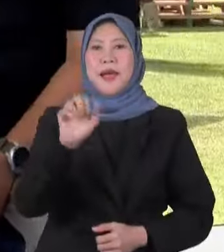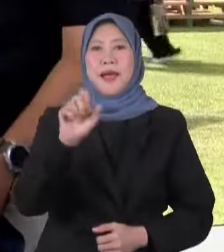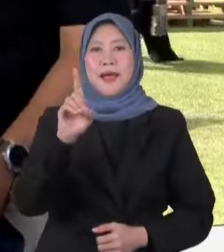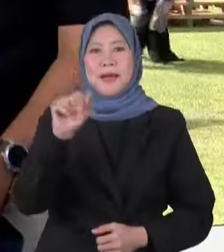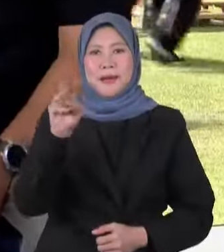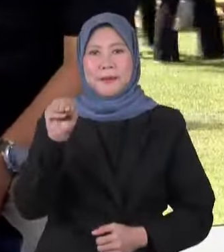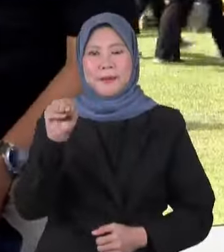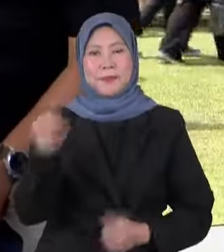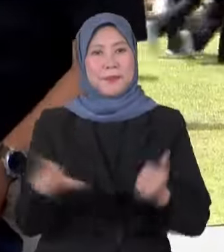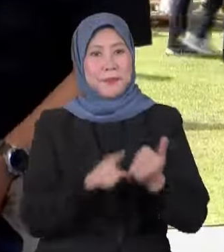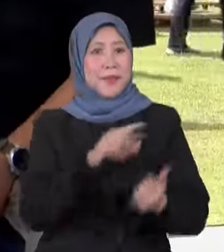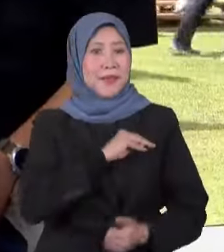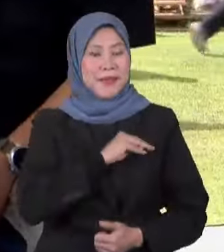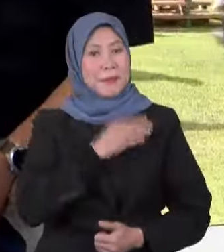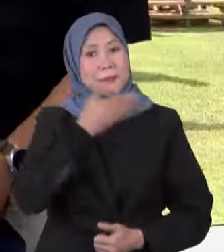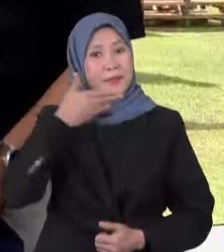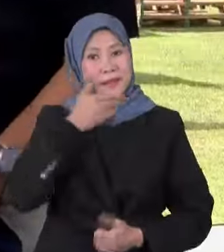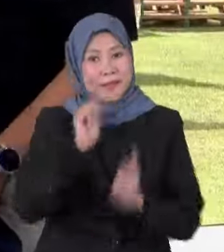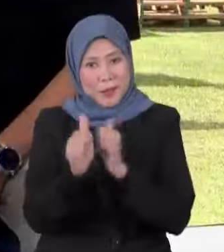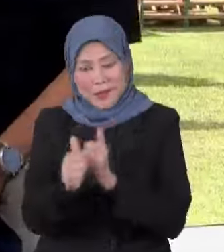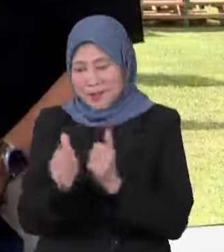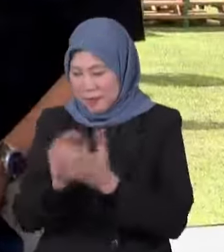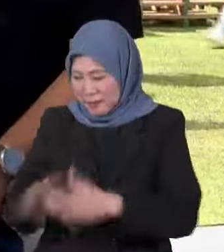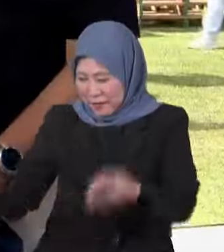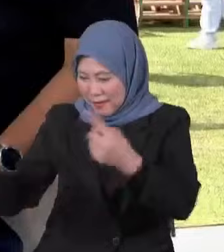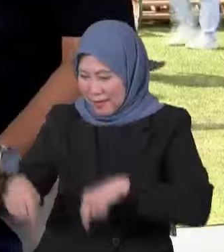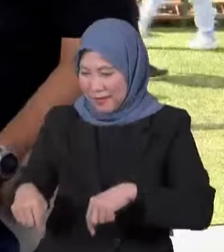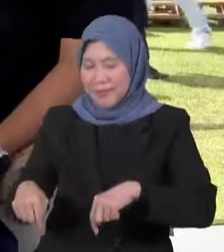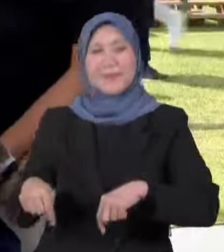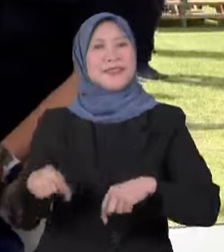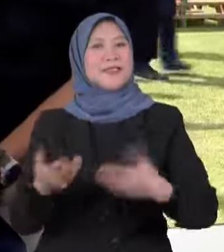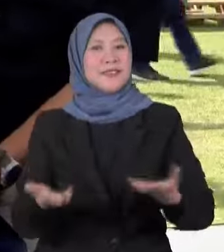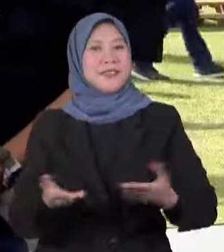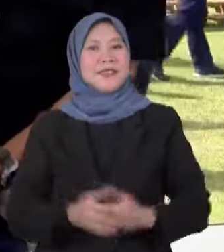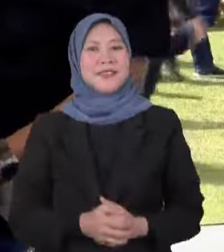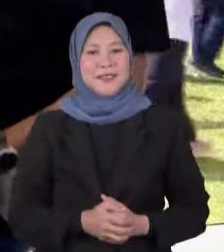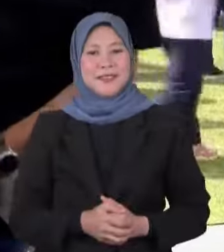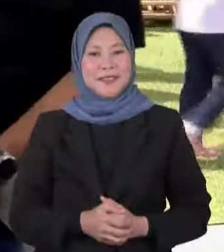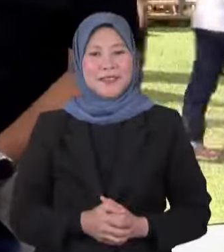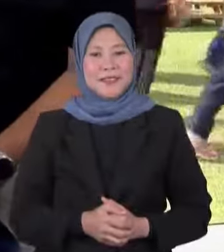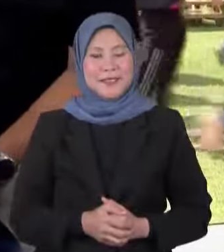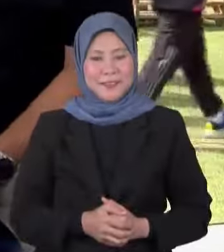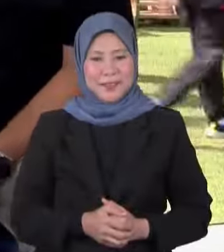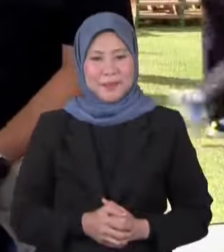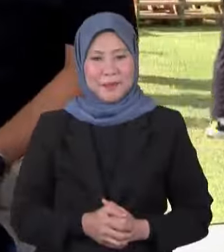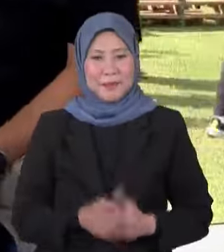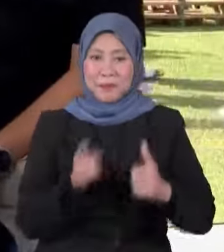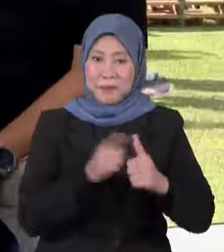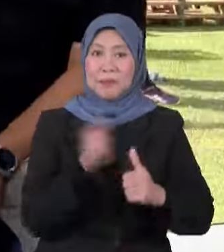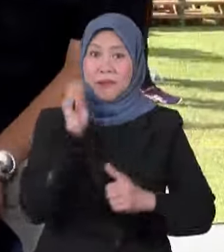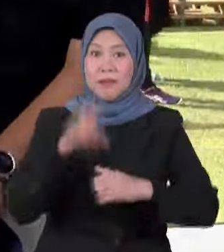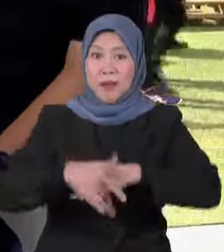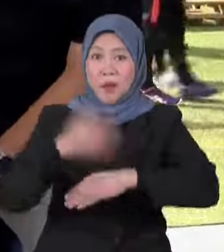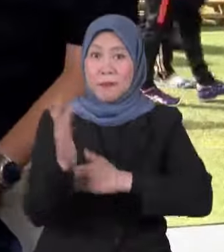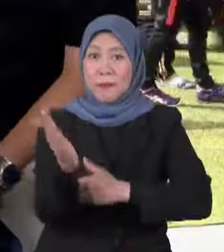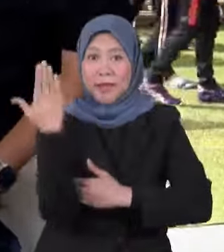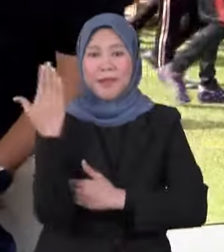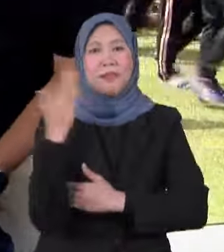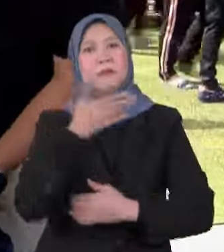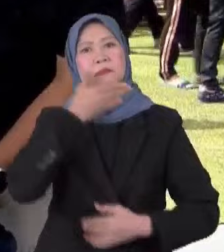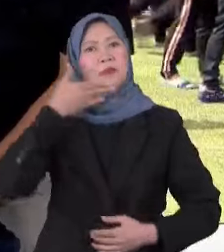Menteri Belia dan Sukan. Selamat datang, YB. Terima kasih. Ya, terima kasih juga. Tapi seronoknya kita nak ucapkan tahniah terlebih dahulu. Sebab apa? Awal pagi tadi,